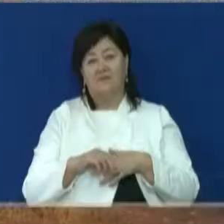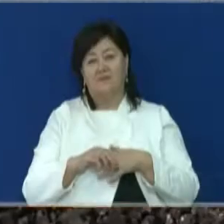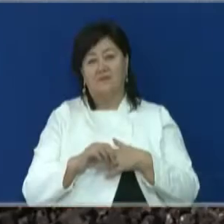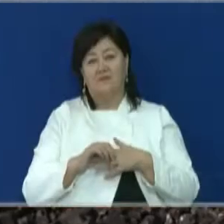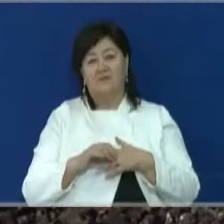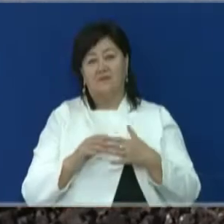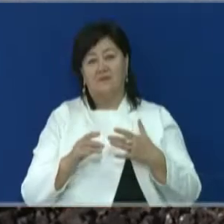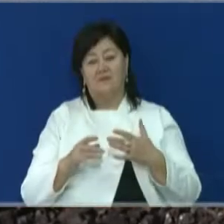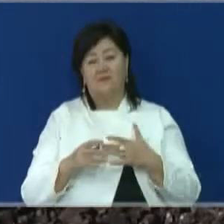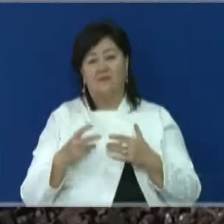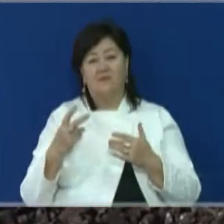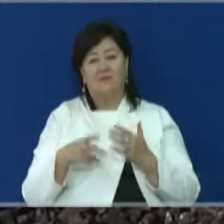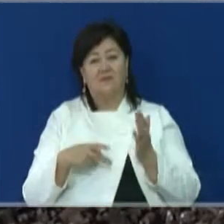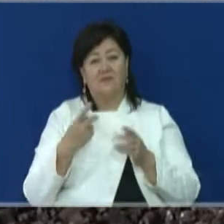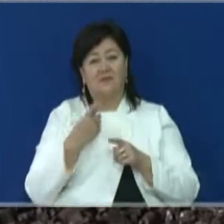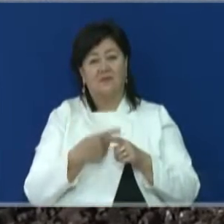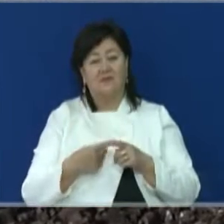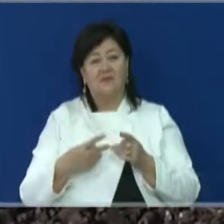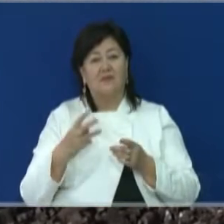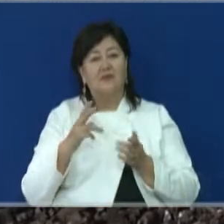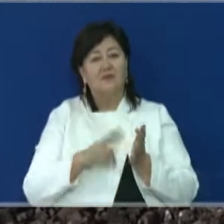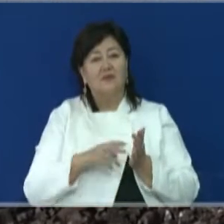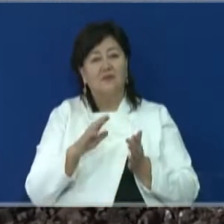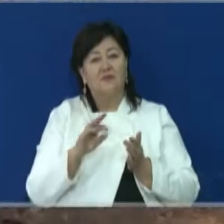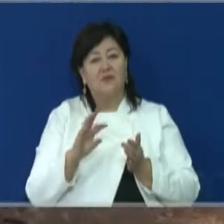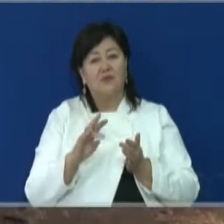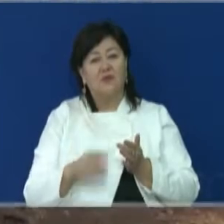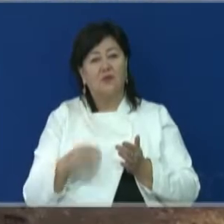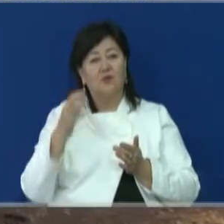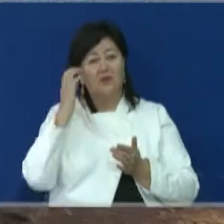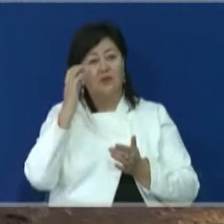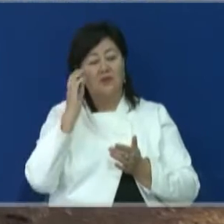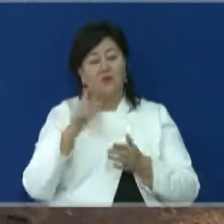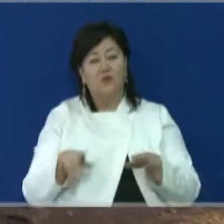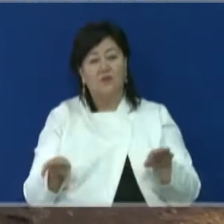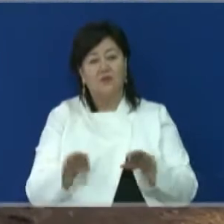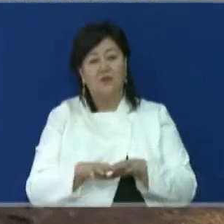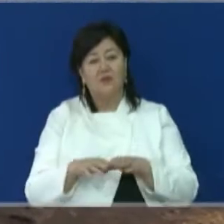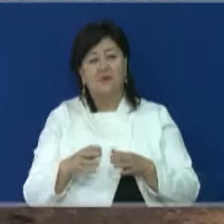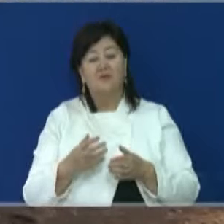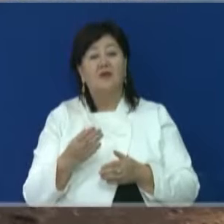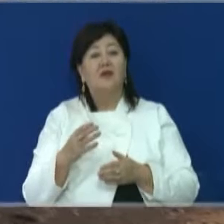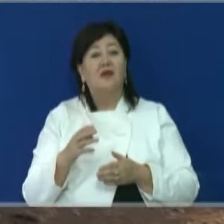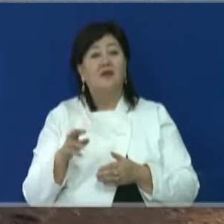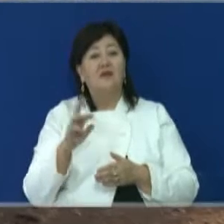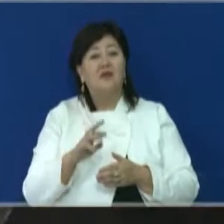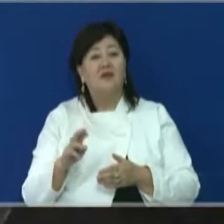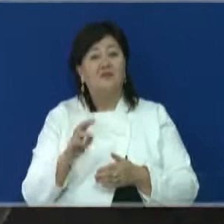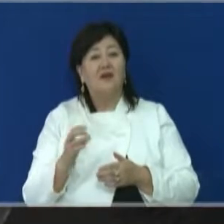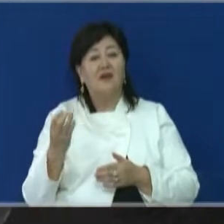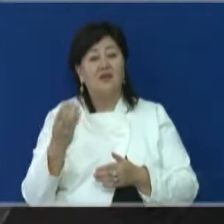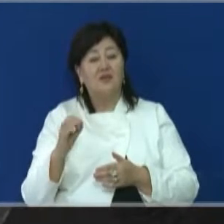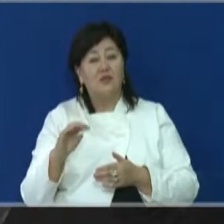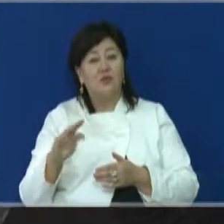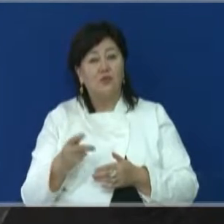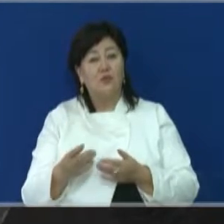тоннасы лигнитке, 2,7 миллион тоннасы көмір концентратына тиесілі. Биыл қаңтар-шілдеде отандық компаниялар осы